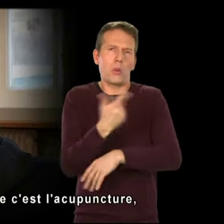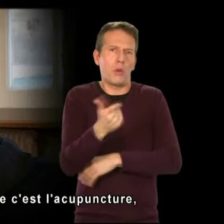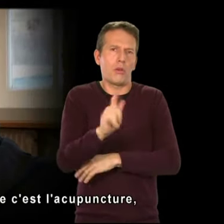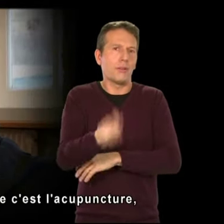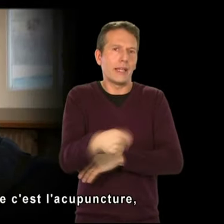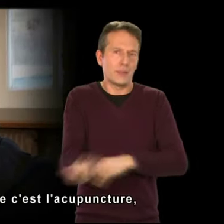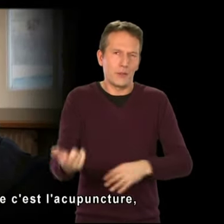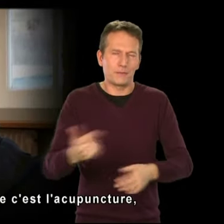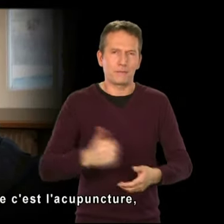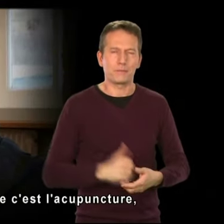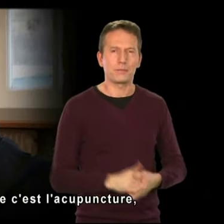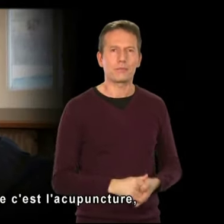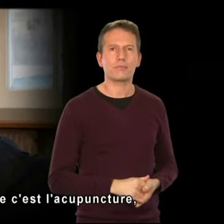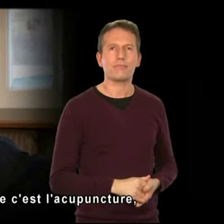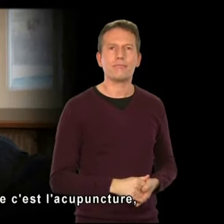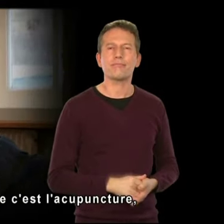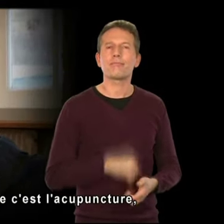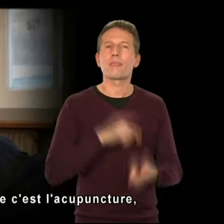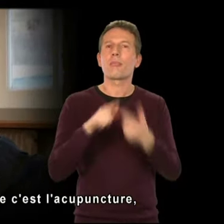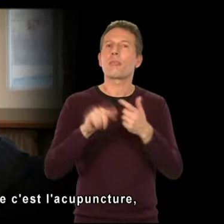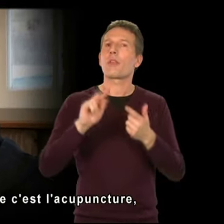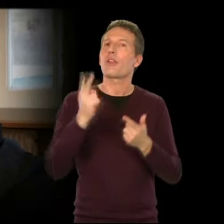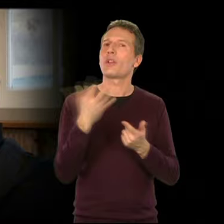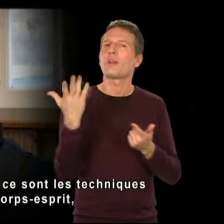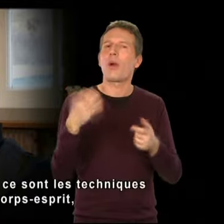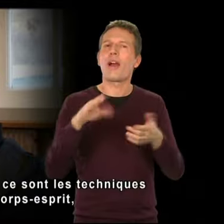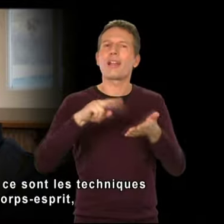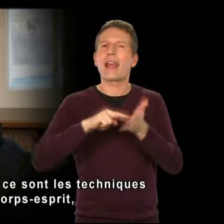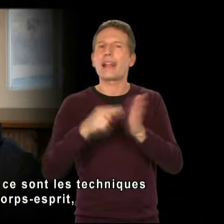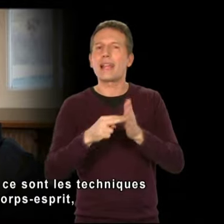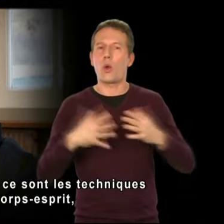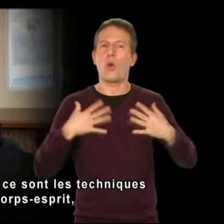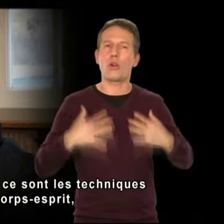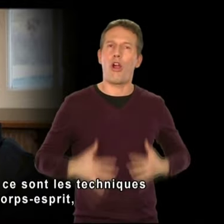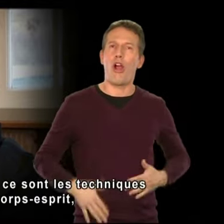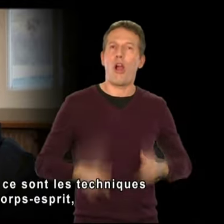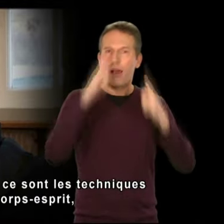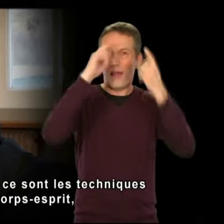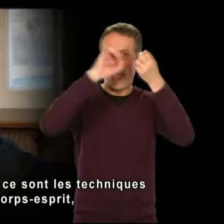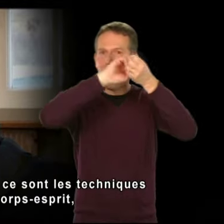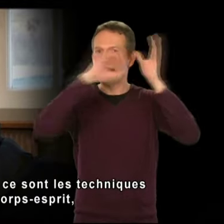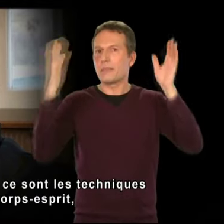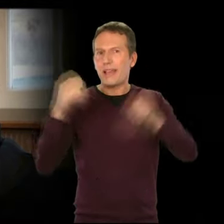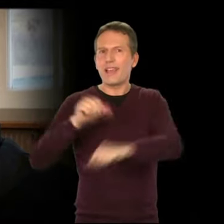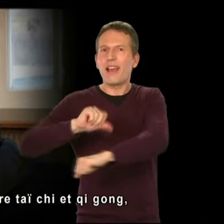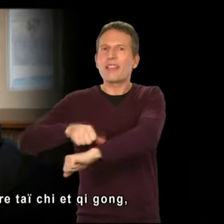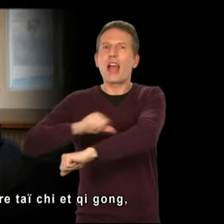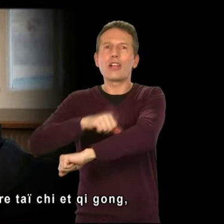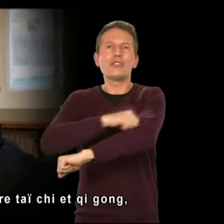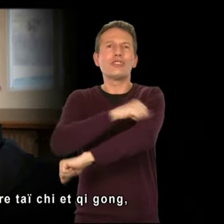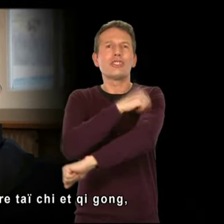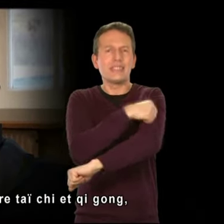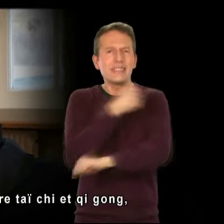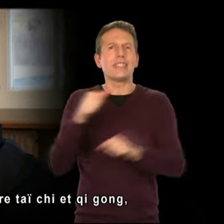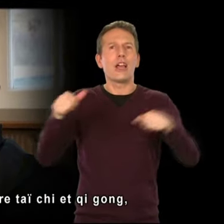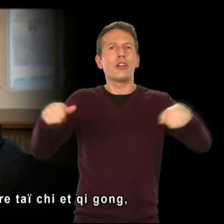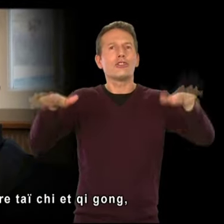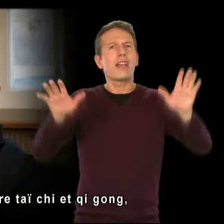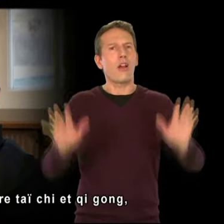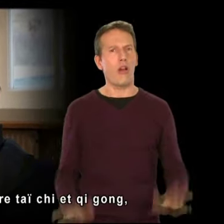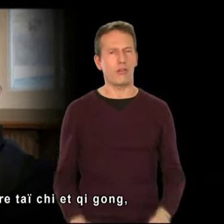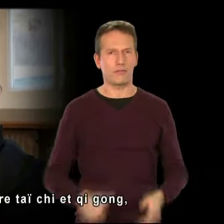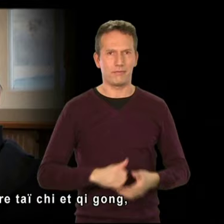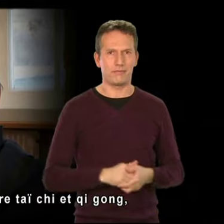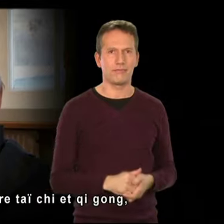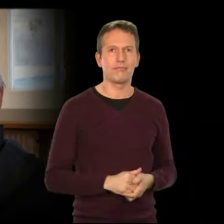première application, c'est bien évidemment l'acupuncture. La deuxième, ce sont les techniques corps-esprit, c'est-à-dire tai chi